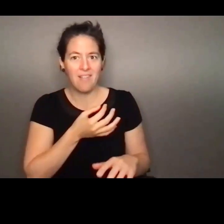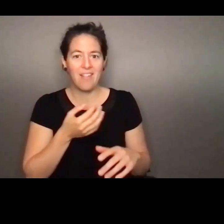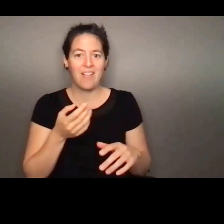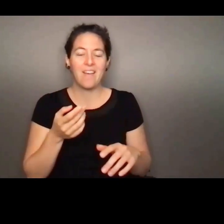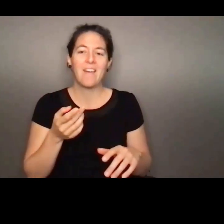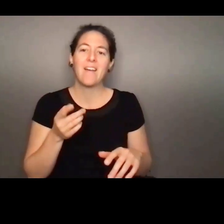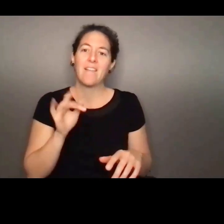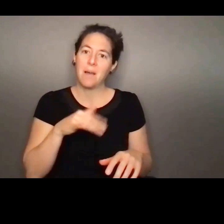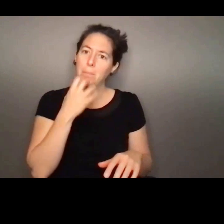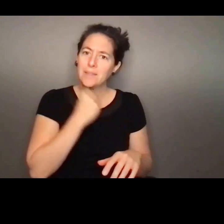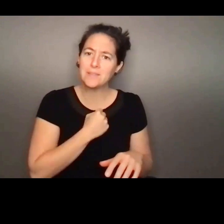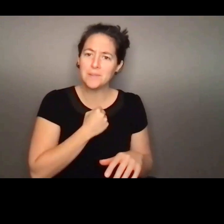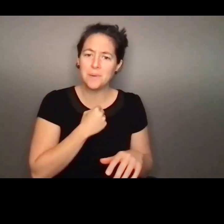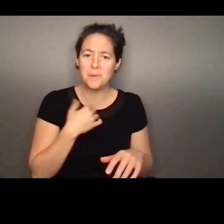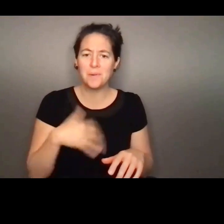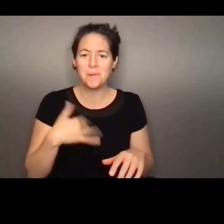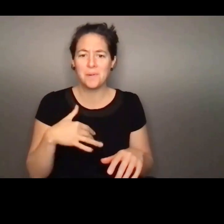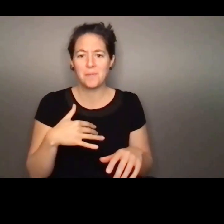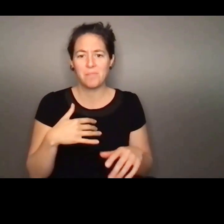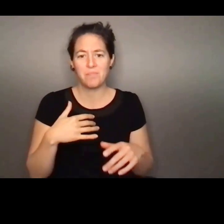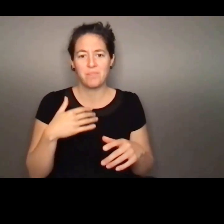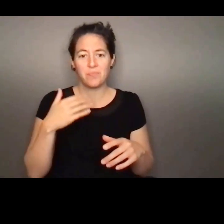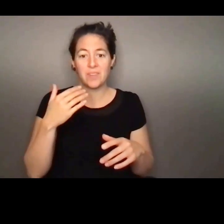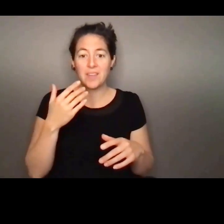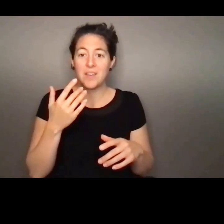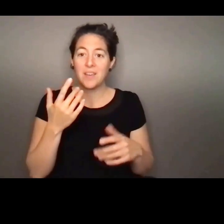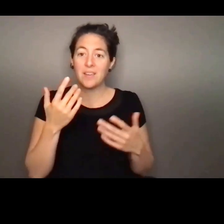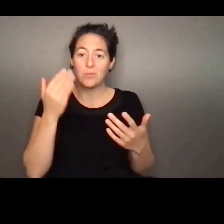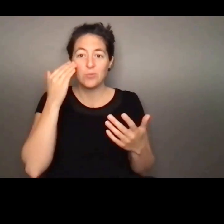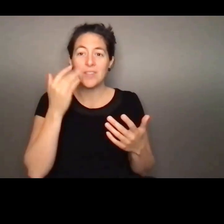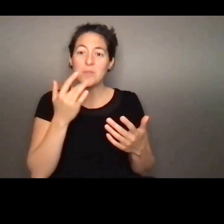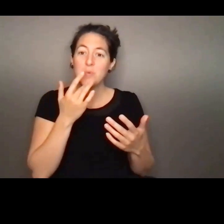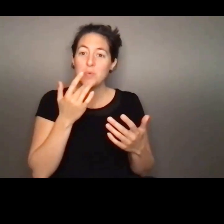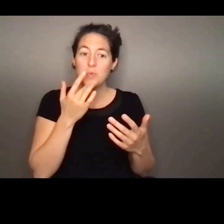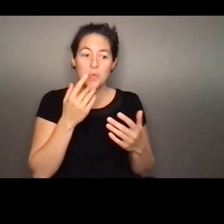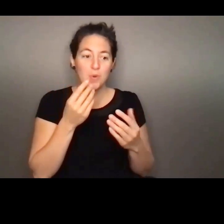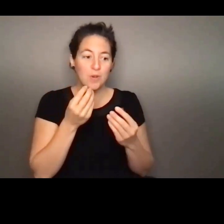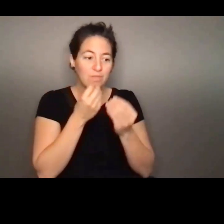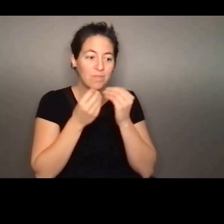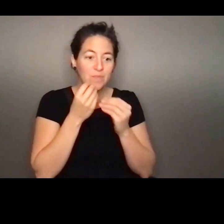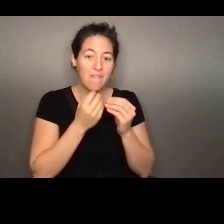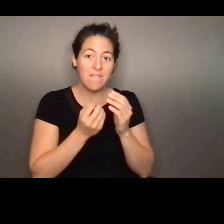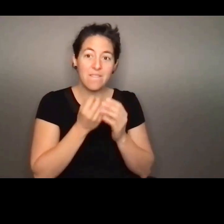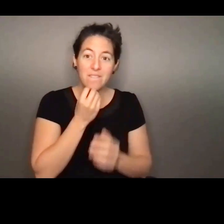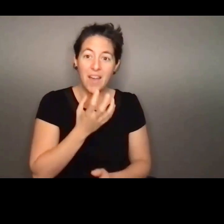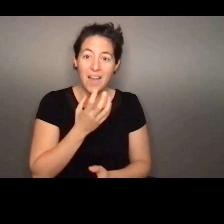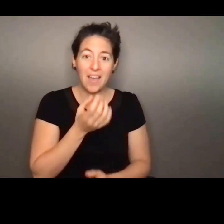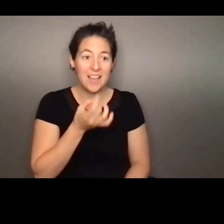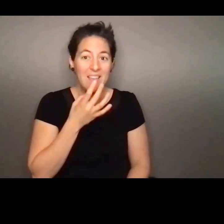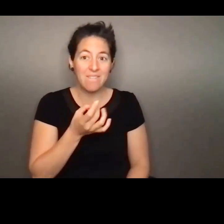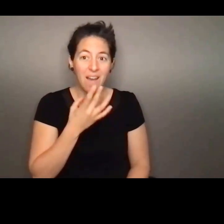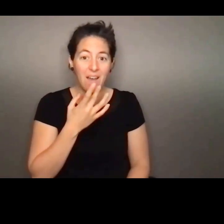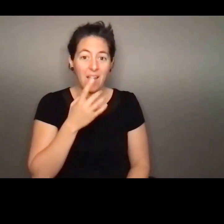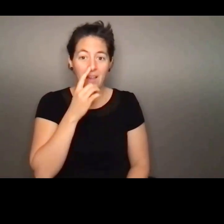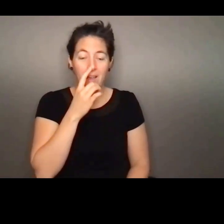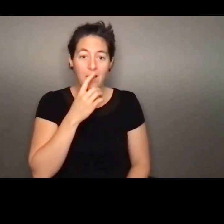qui est précieux quand on sait que ben le goût des produits frais l'hiver est tellement changé, est